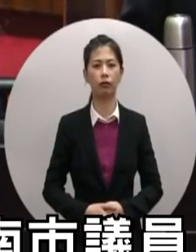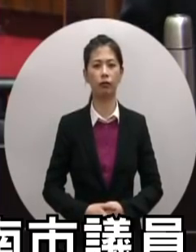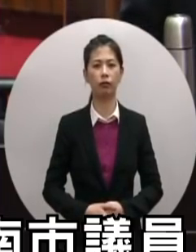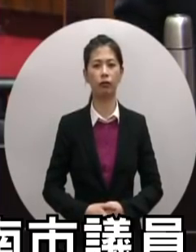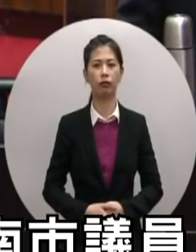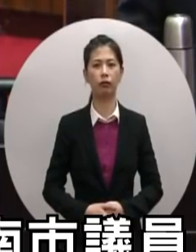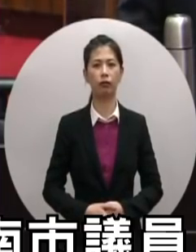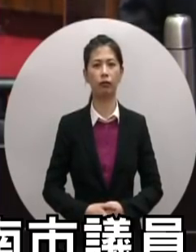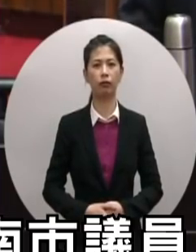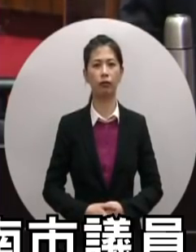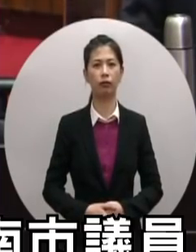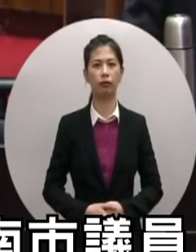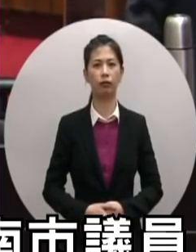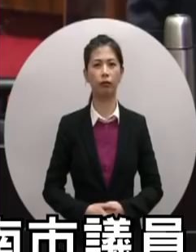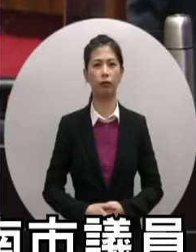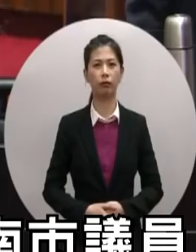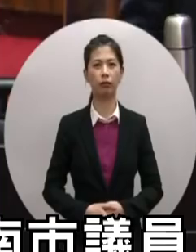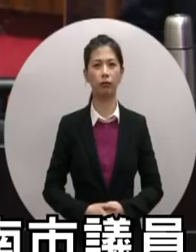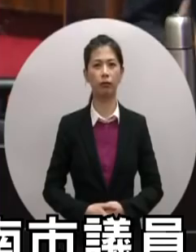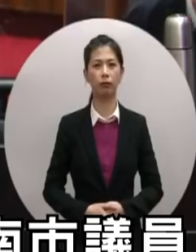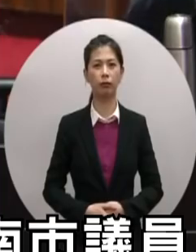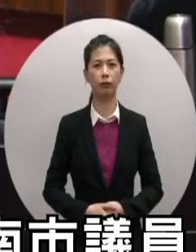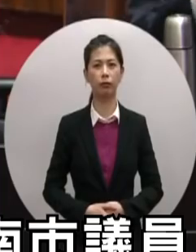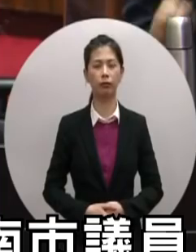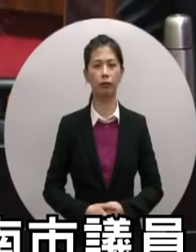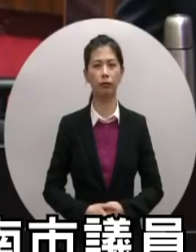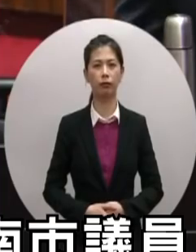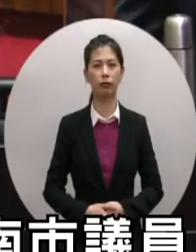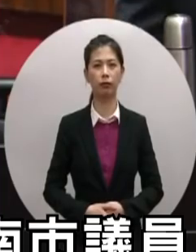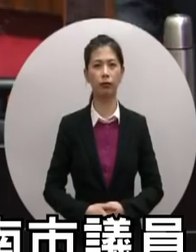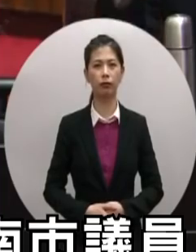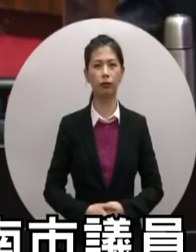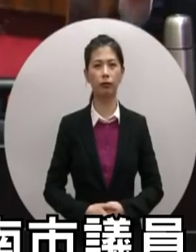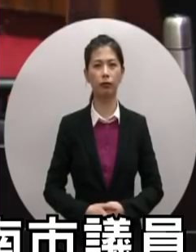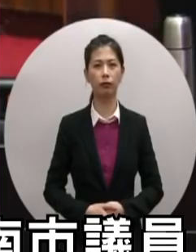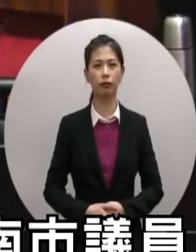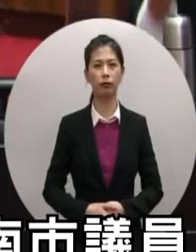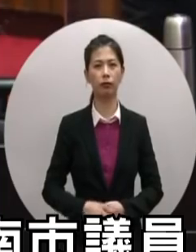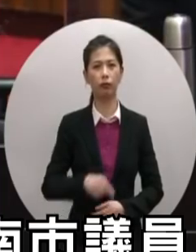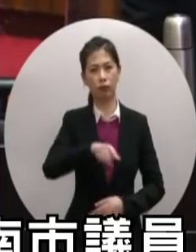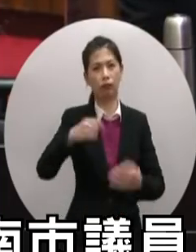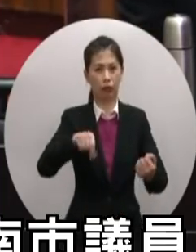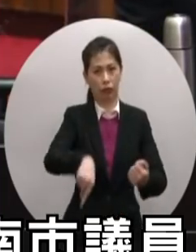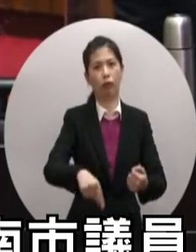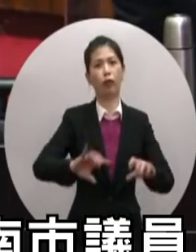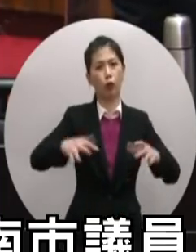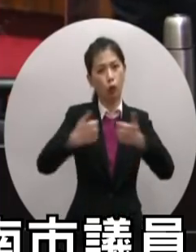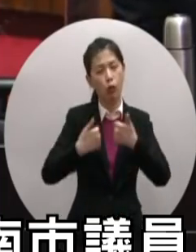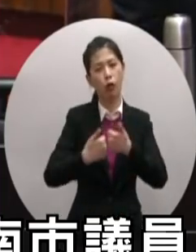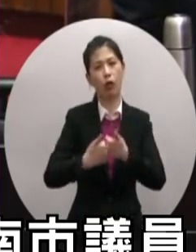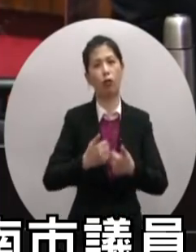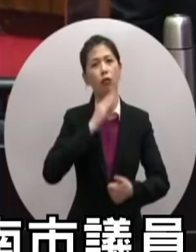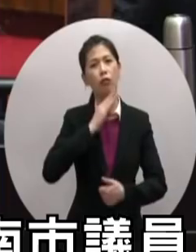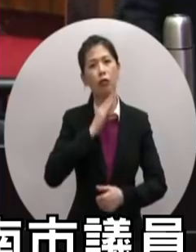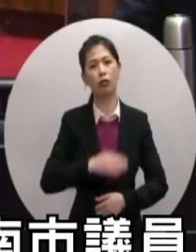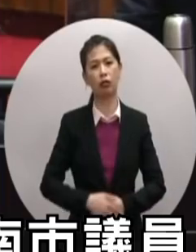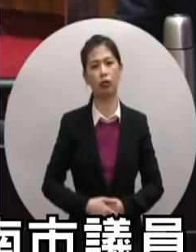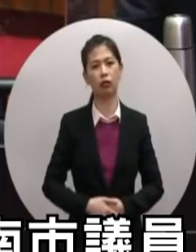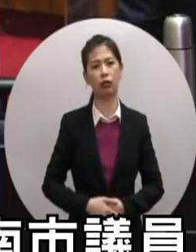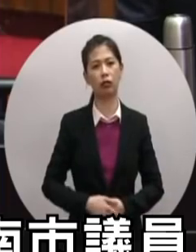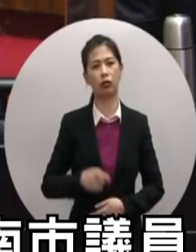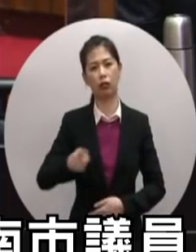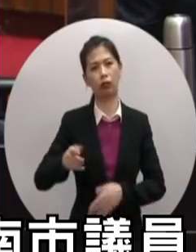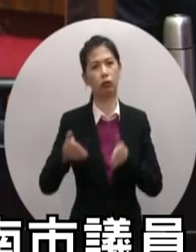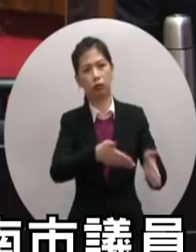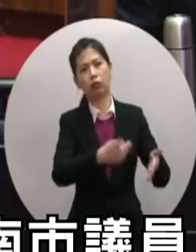帚，跟迄个阿妈比，啊，阿妈佫比对，佫唔是乌克兰，你佫比对迄个苏格兰去，对不对？安尼佮